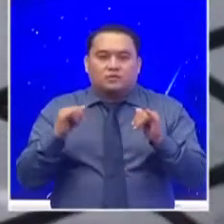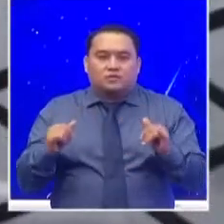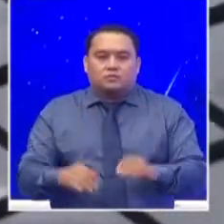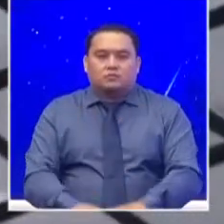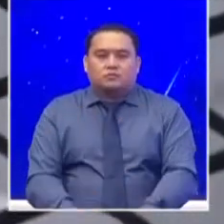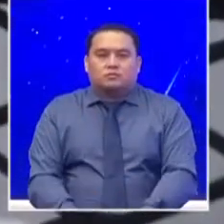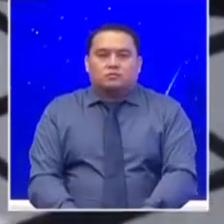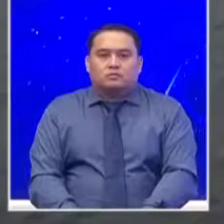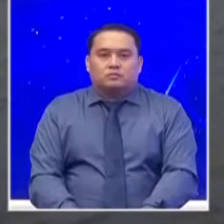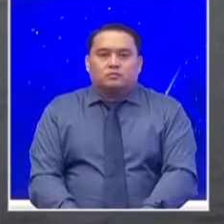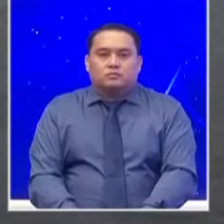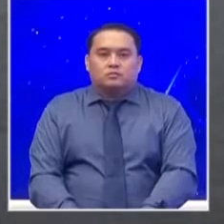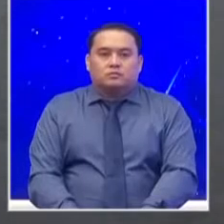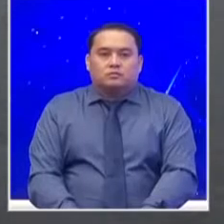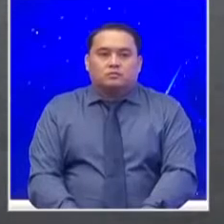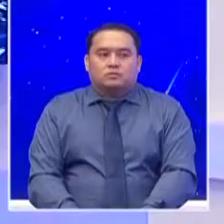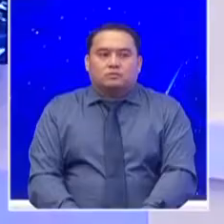инфраструктуры Копенгагена.